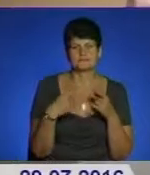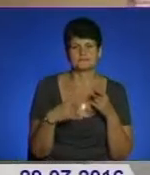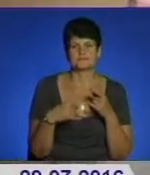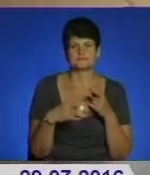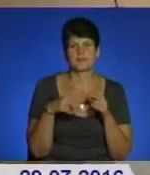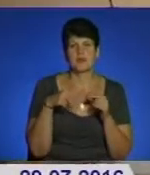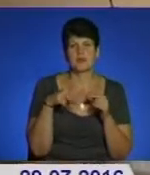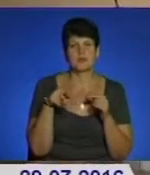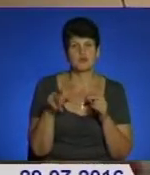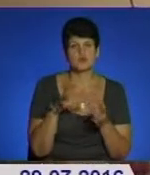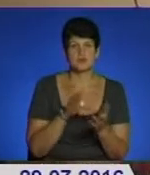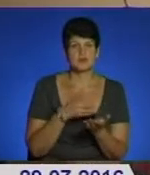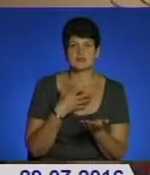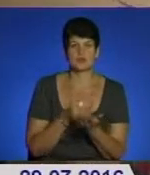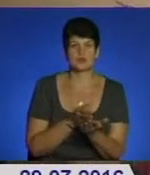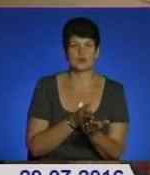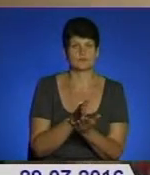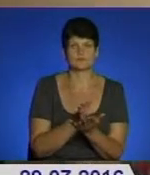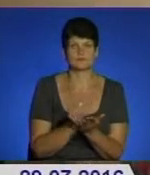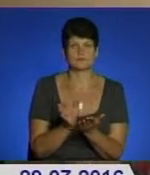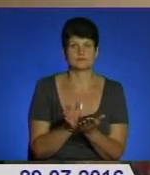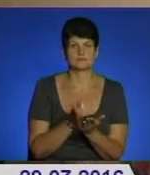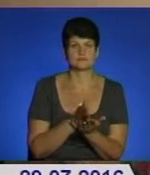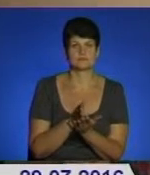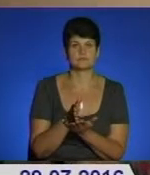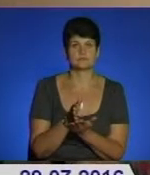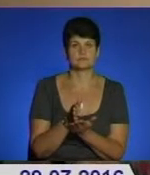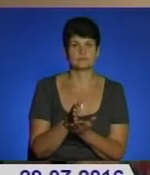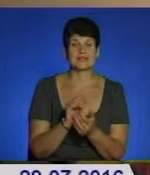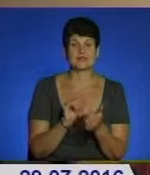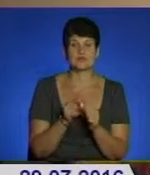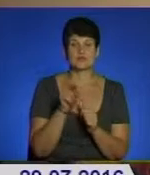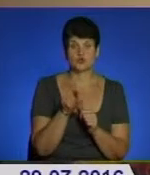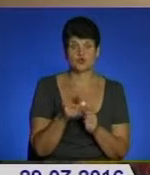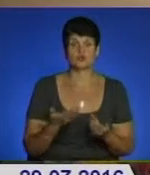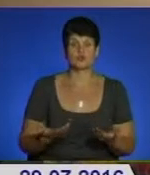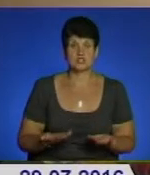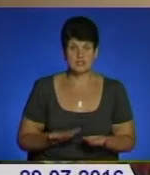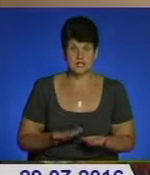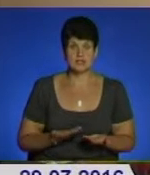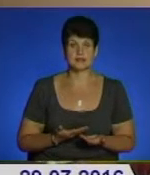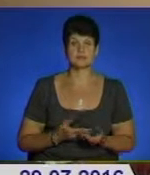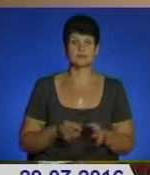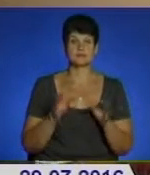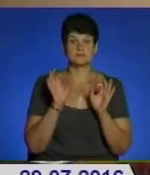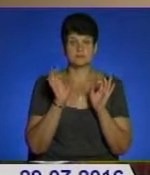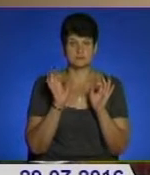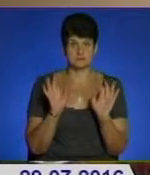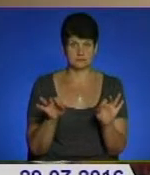і пішов не своїм шляхом. Замість того, щоб жити, пробувати жити по формулі